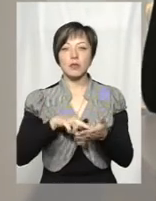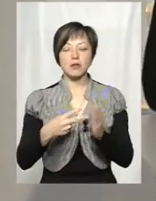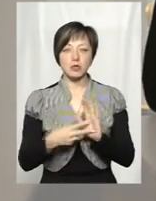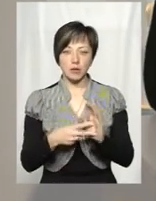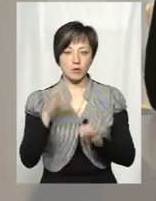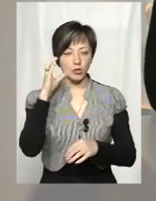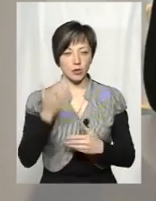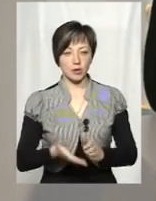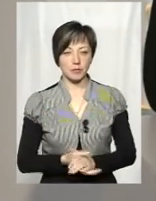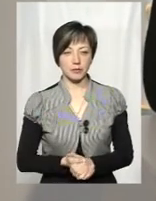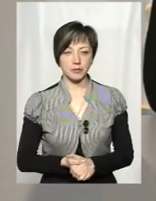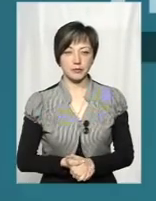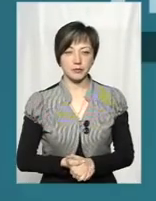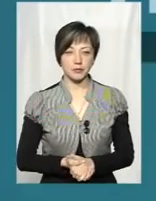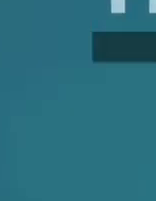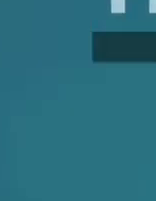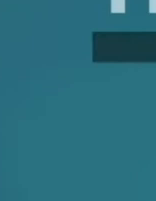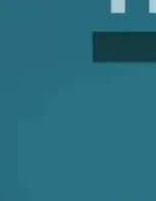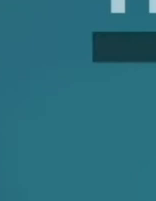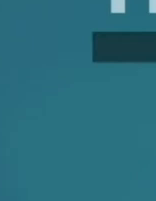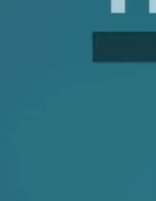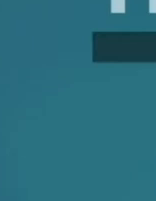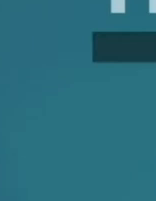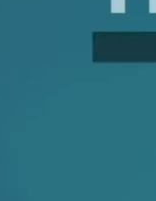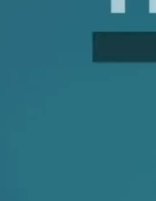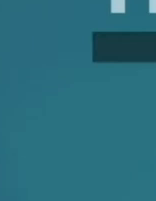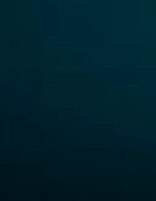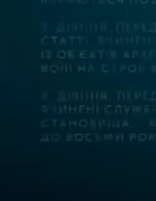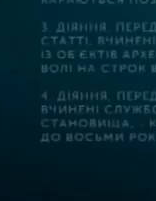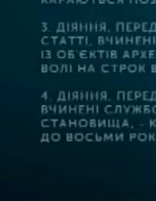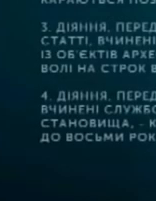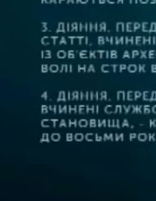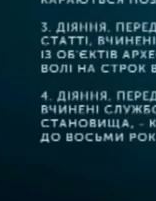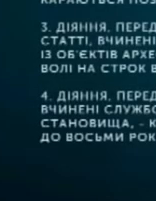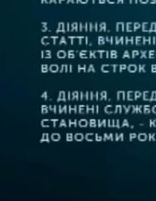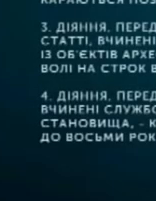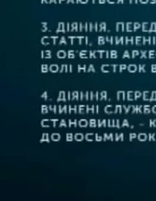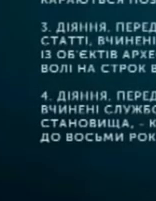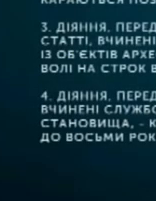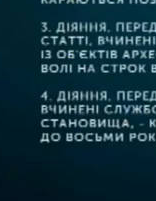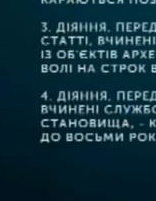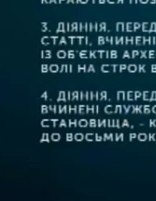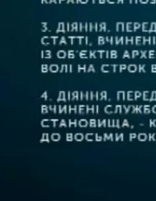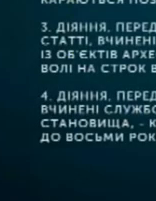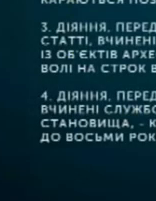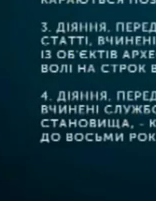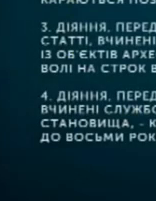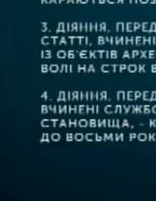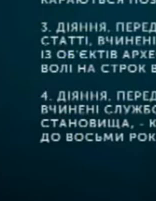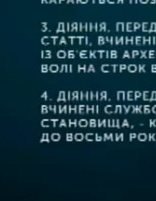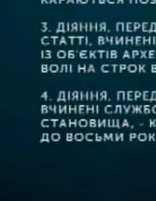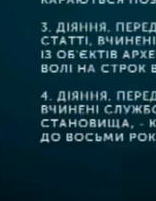вона передбачає, послухаємо. Умисне незаконне